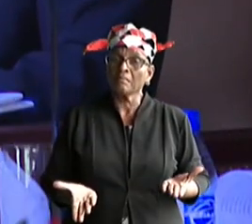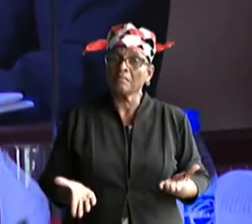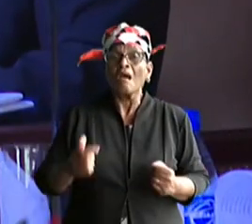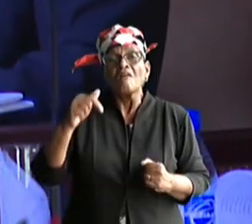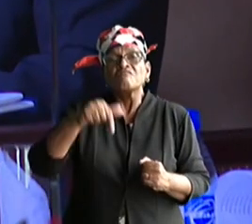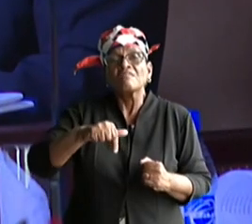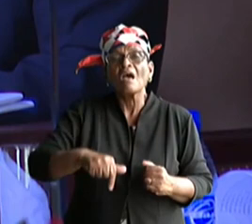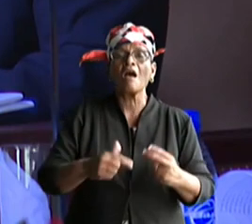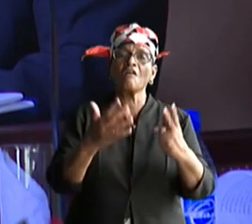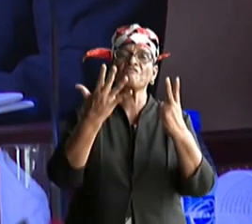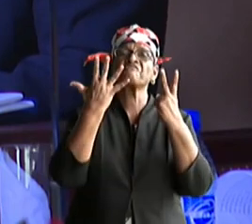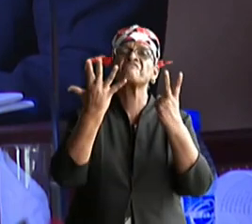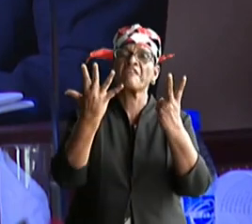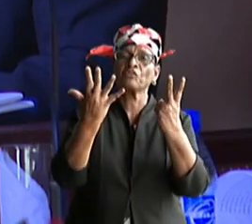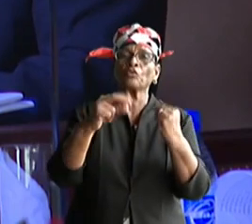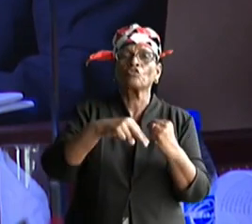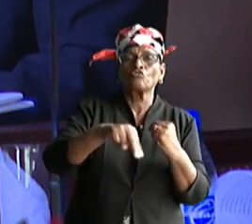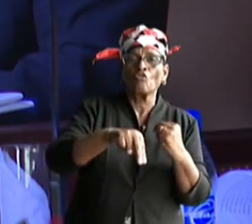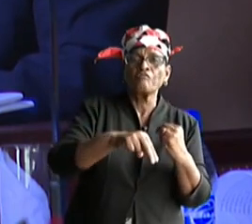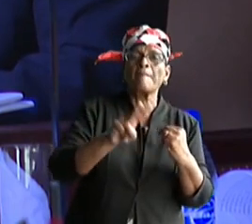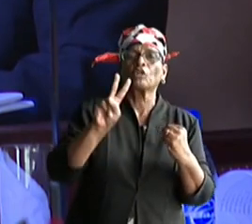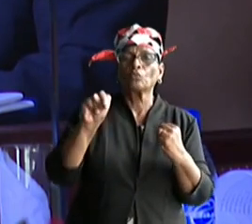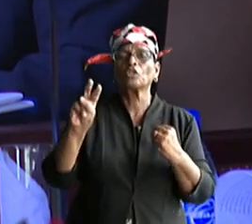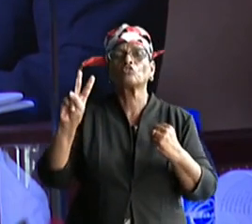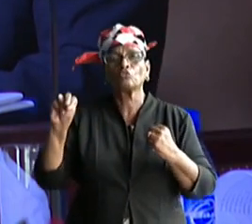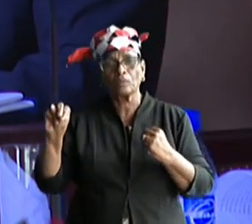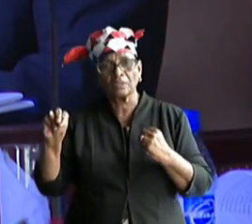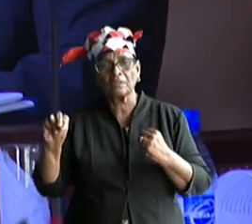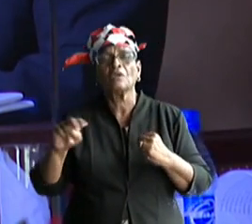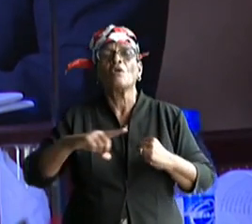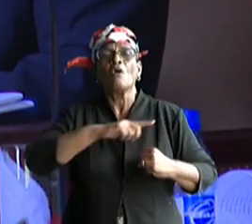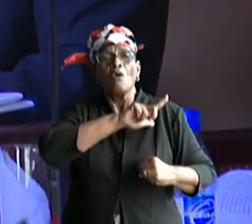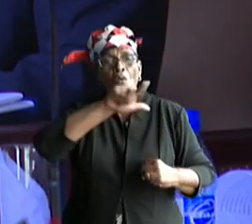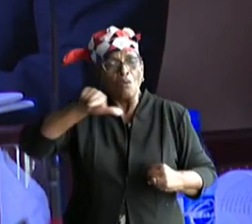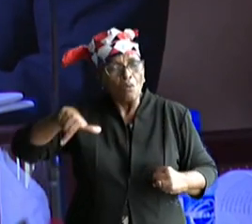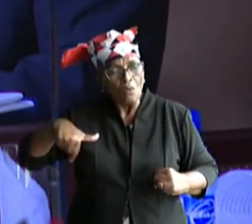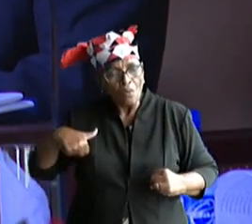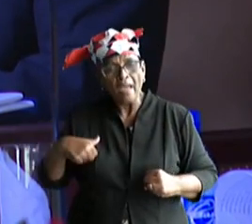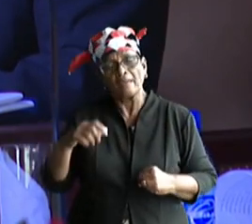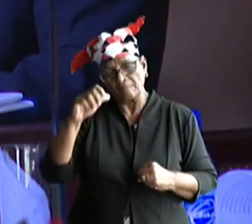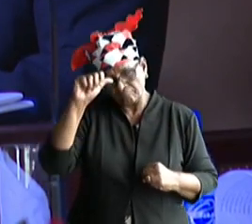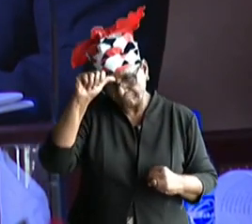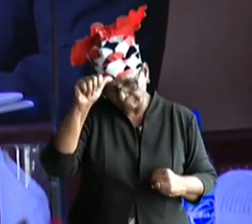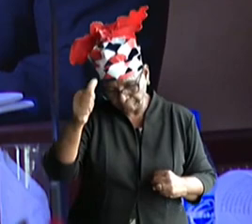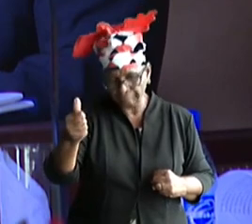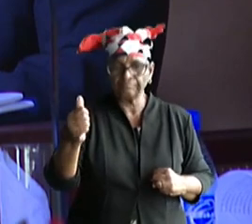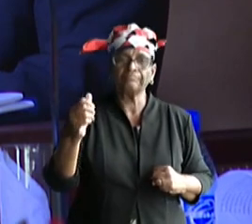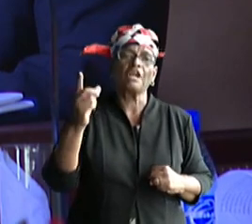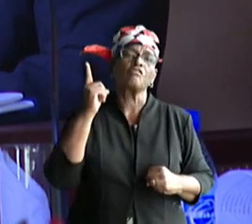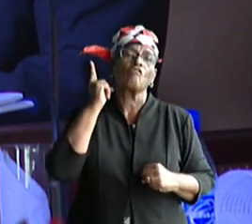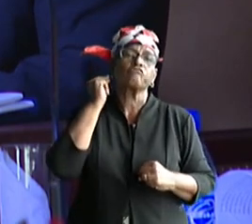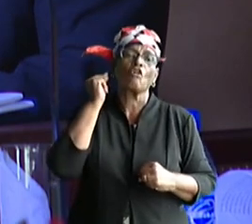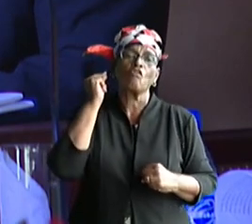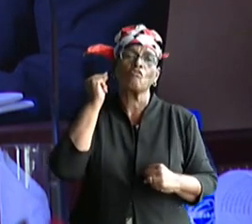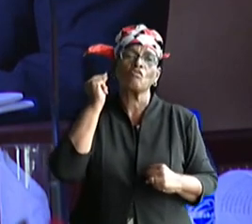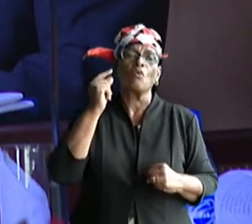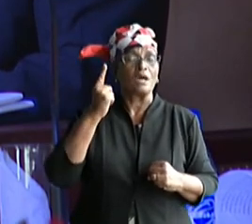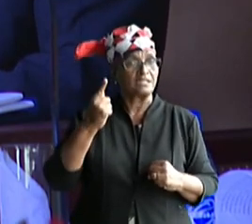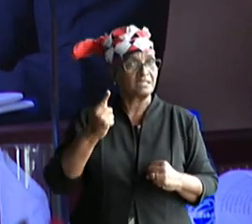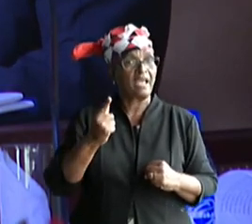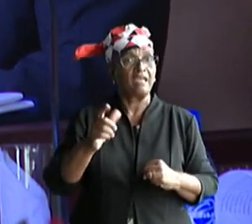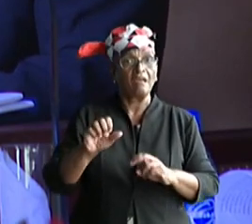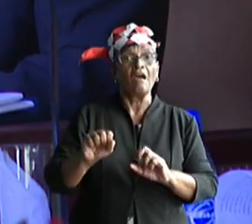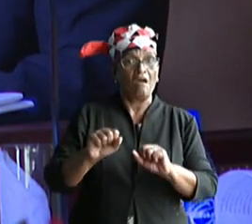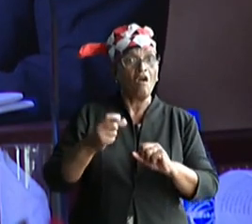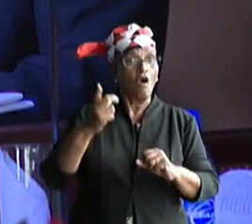Vandaag, 25 november 2020, brengen we daarom ook een ode aan de vrouw. Want zij is de ruggengraat die